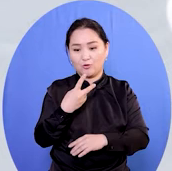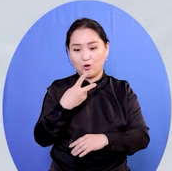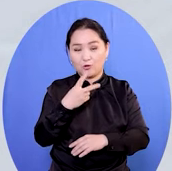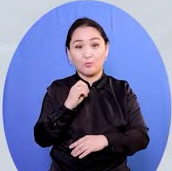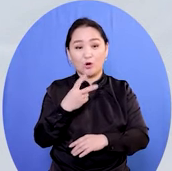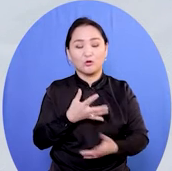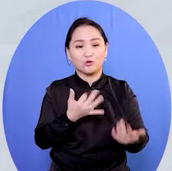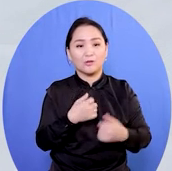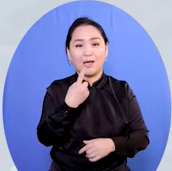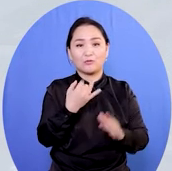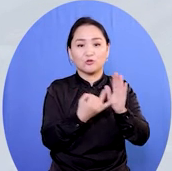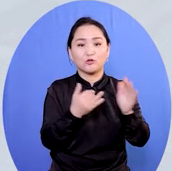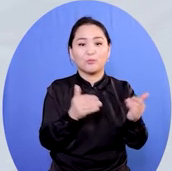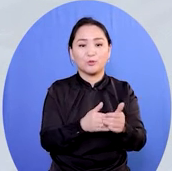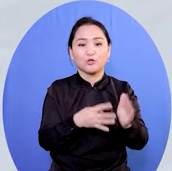оны тооллогоор